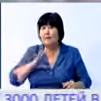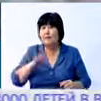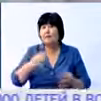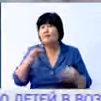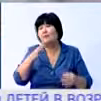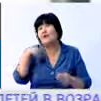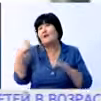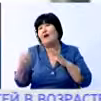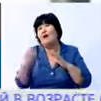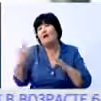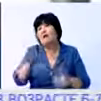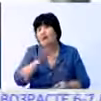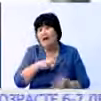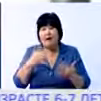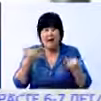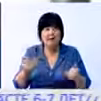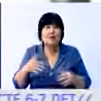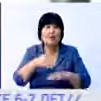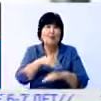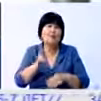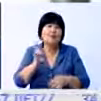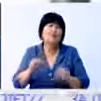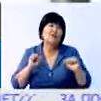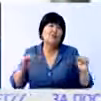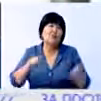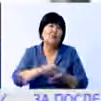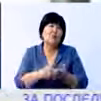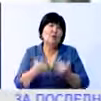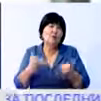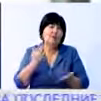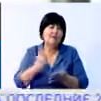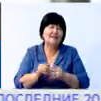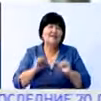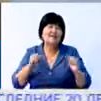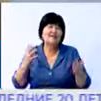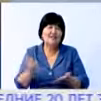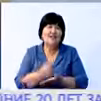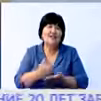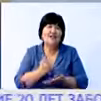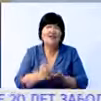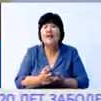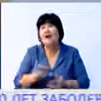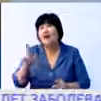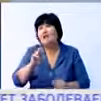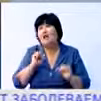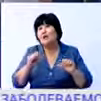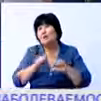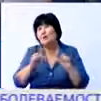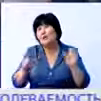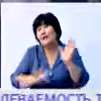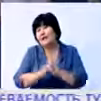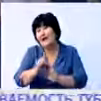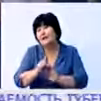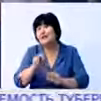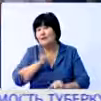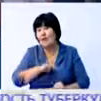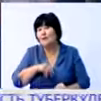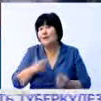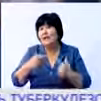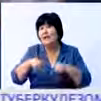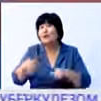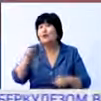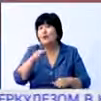время слонялись без дела. Теперь с улиц пошли в спортзал. И уже есть спортивные достижения. С января в спорткомплексе начали работать секции